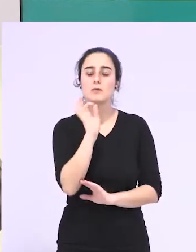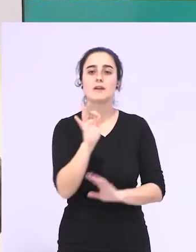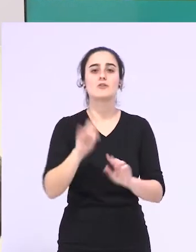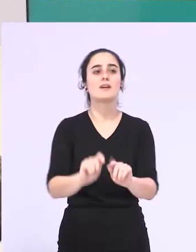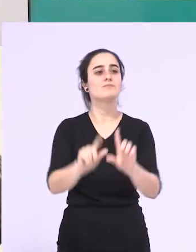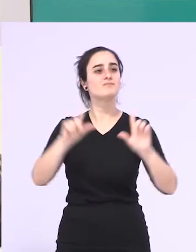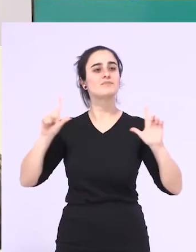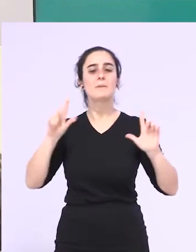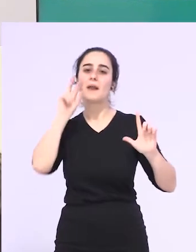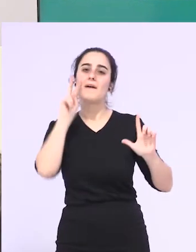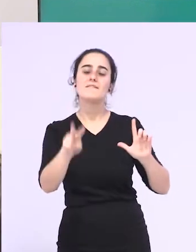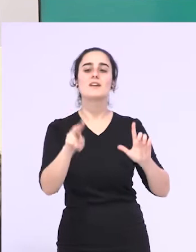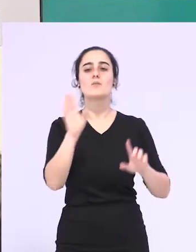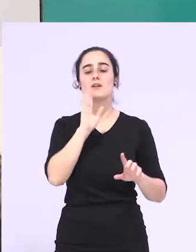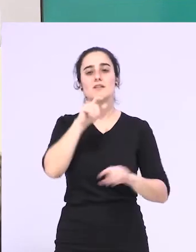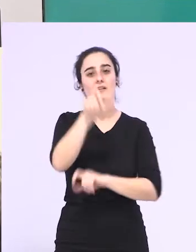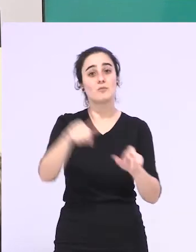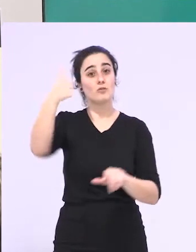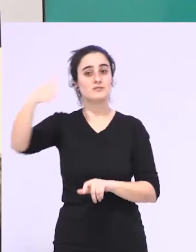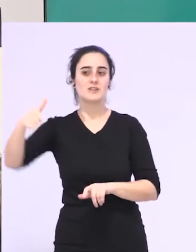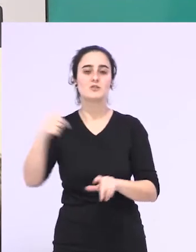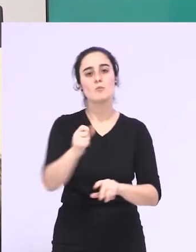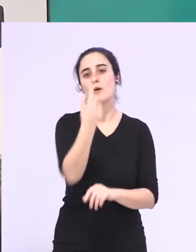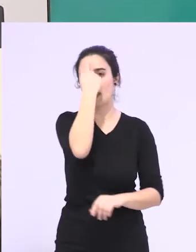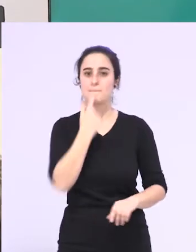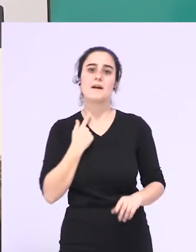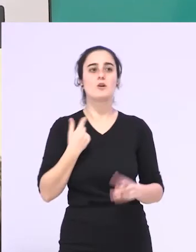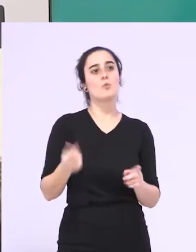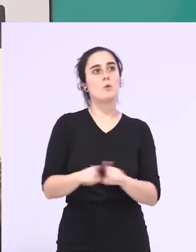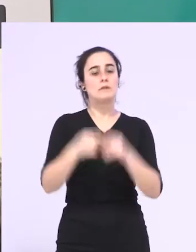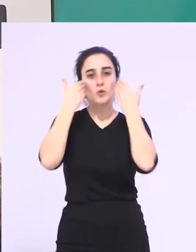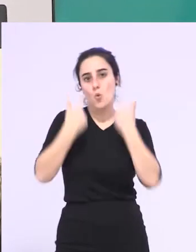ingurune humano hori gugana ekartzeko, ez? Edo haiek humanizatzeko.